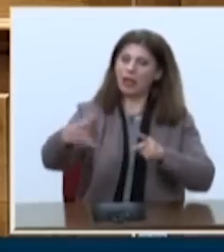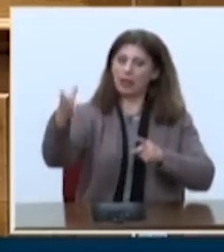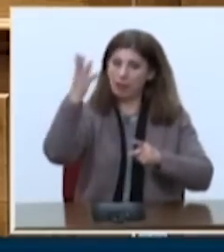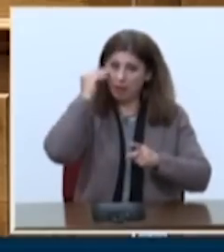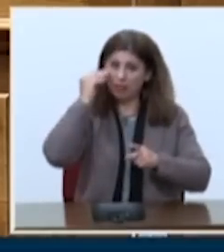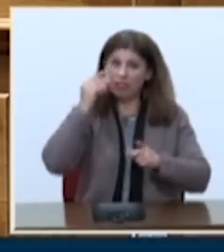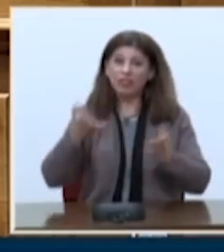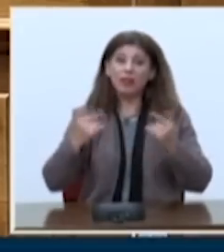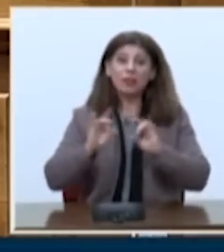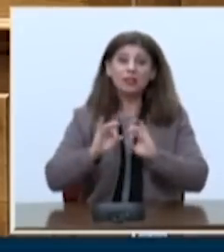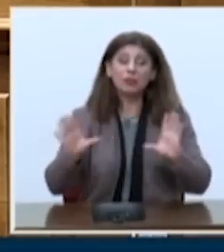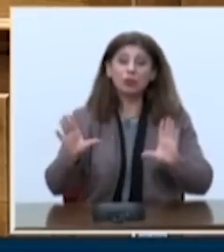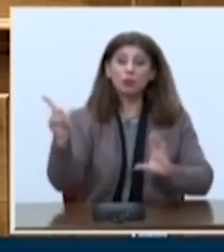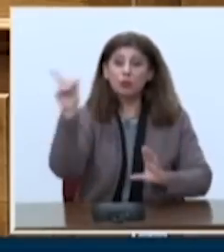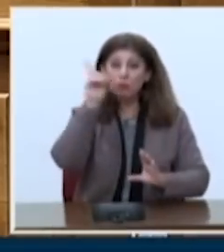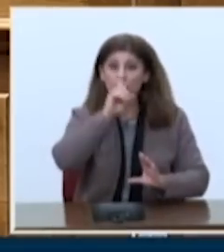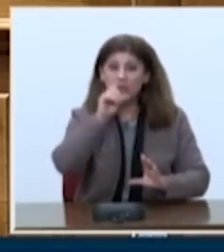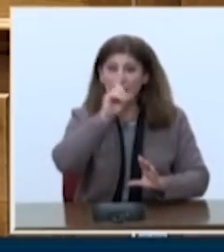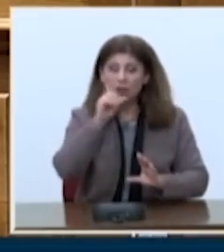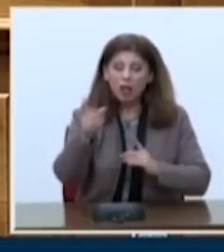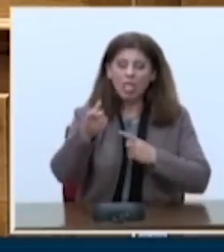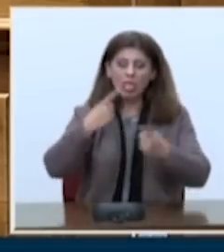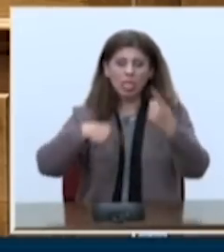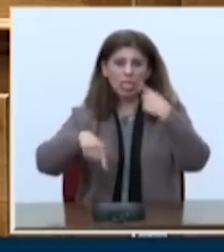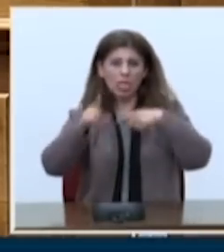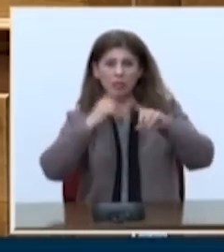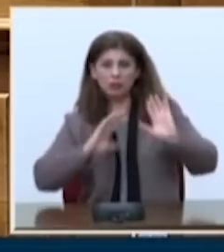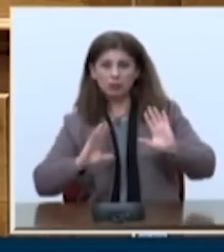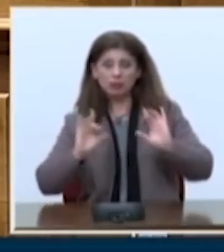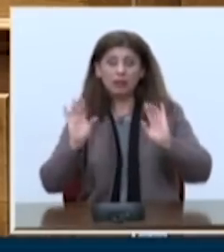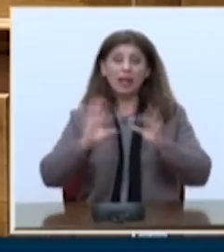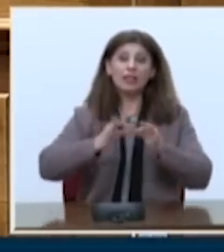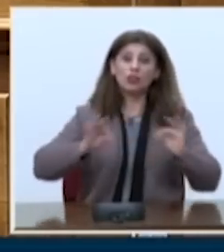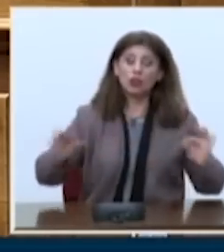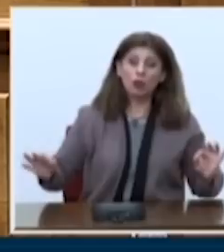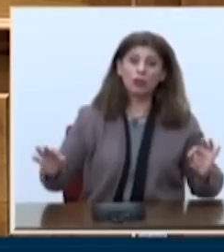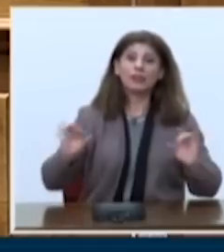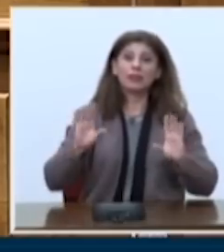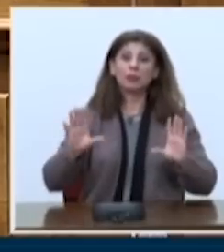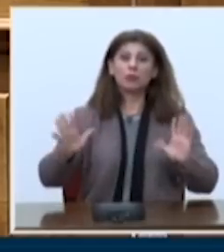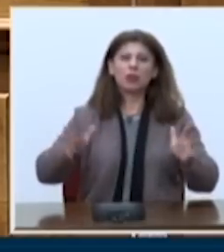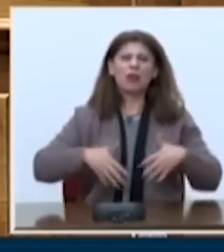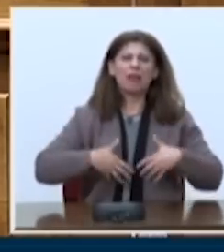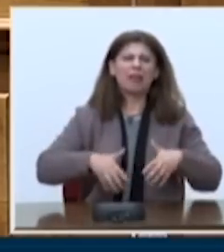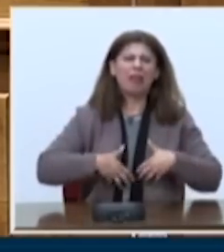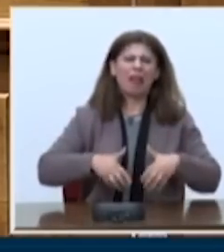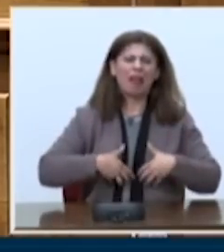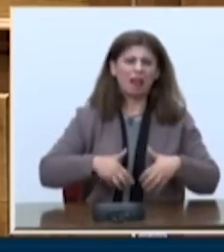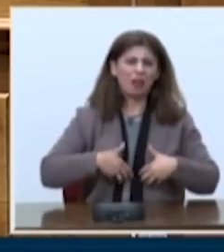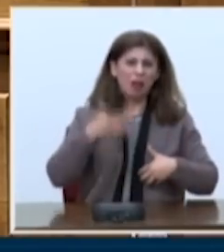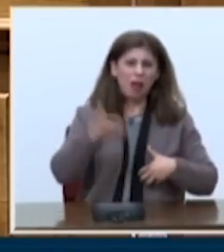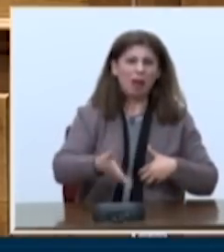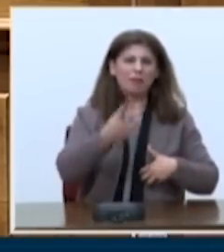ψεύτικο, τίποτα πιο προσχηματικό, τίποτα πιο ανιστόρητο και τίποτα πιο γελιοδέστερο, αν θέλετε, από αυτόν τον